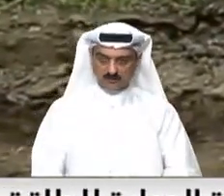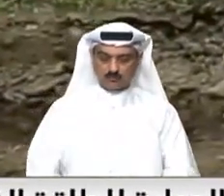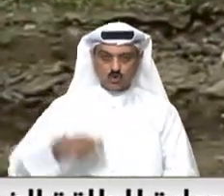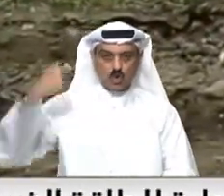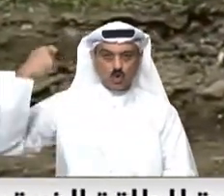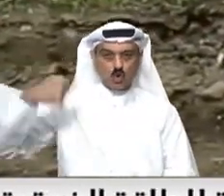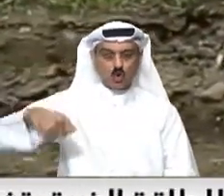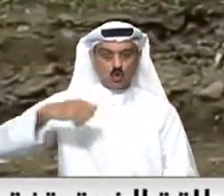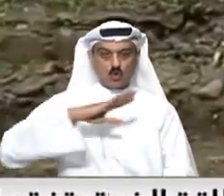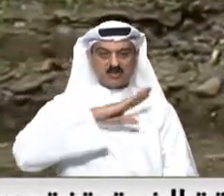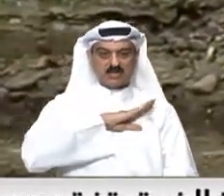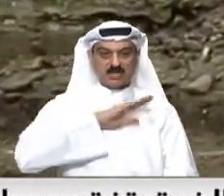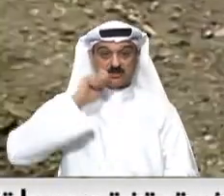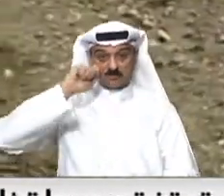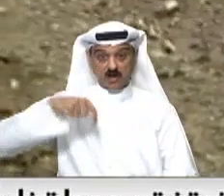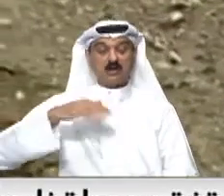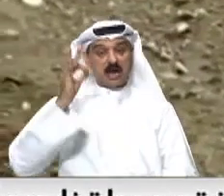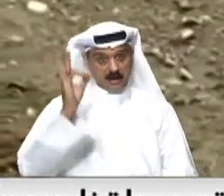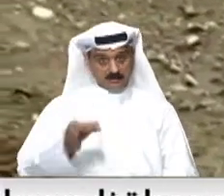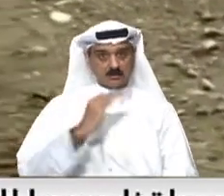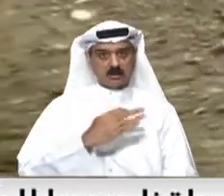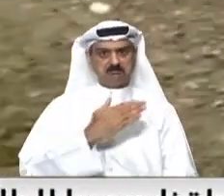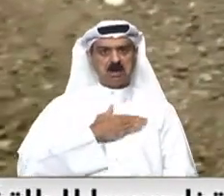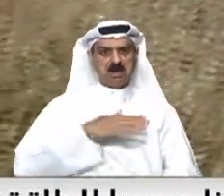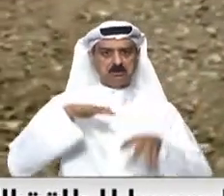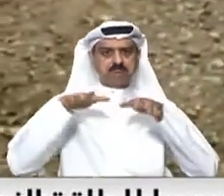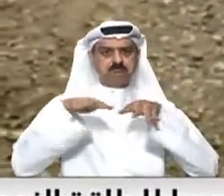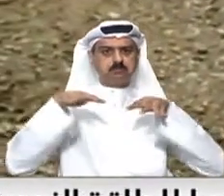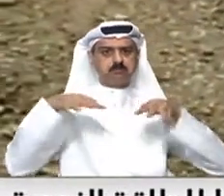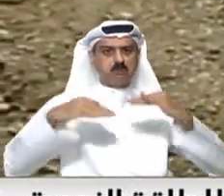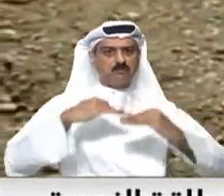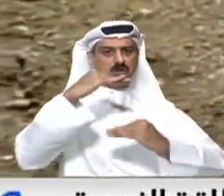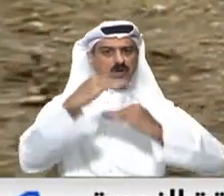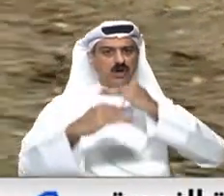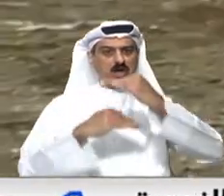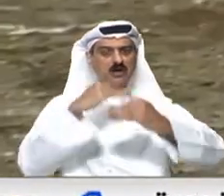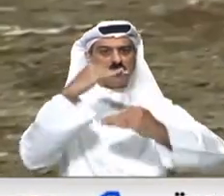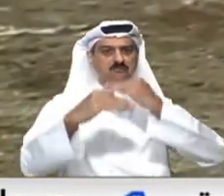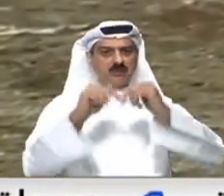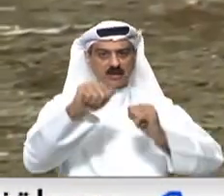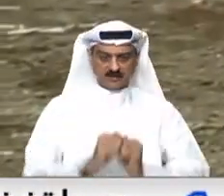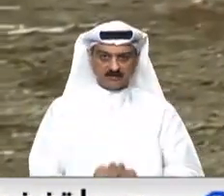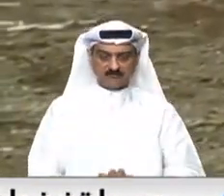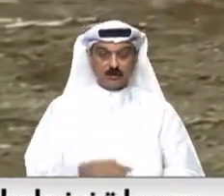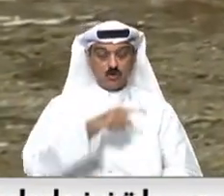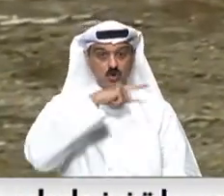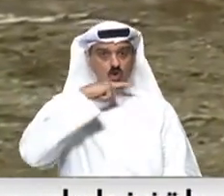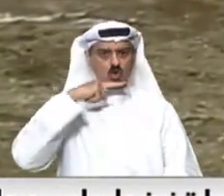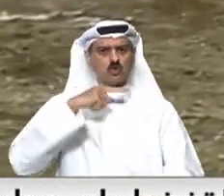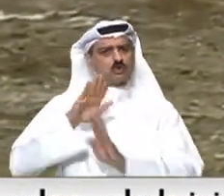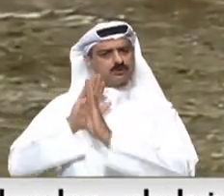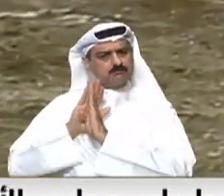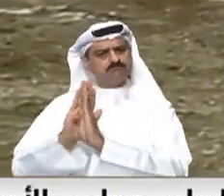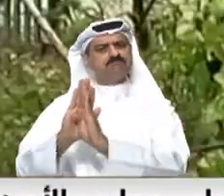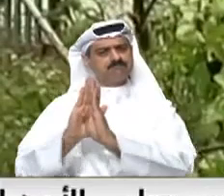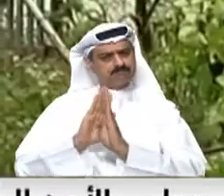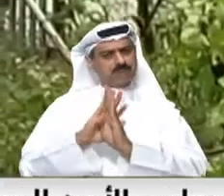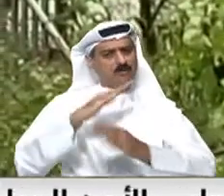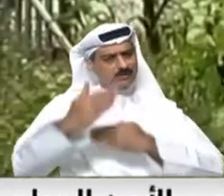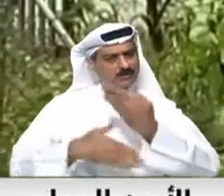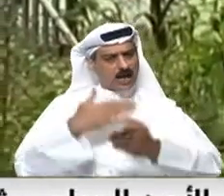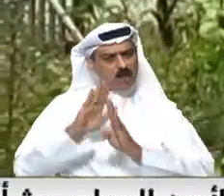الاوكراني اكدت ان جيش بلادها يحرز تقدما على الجبهه رغم المقاومه القويه للقوات الروسيه